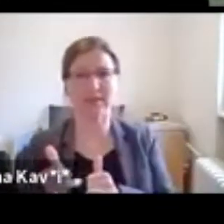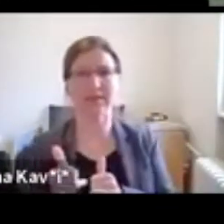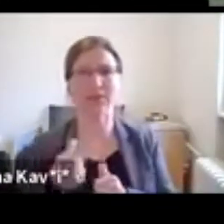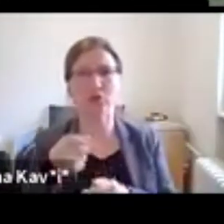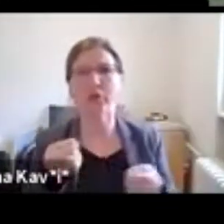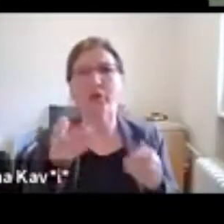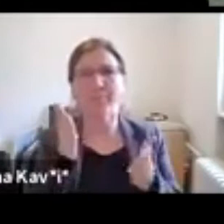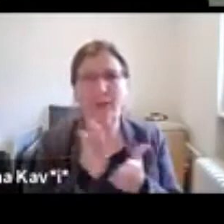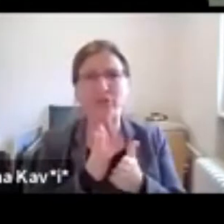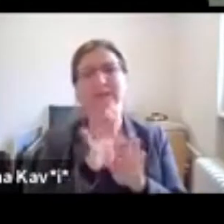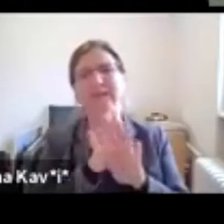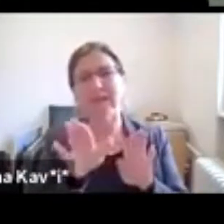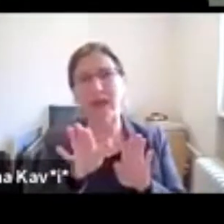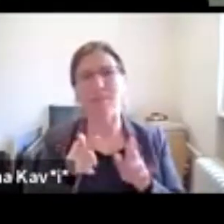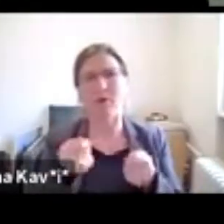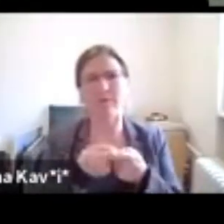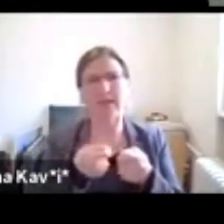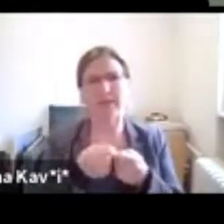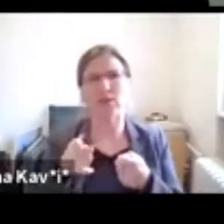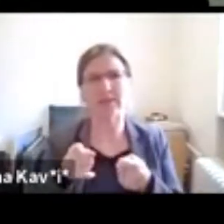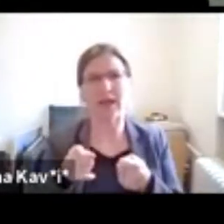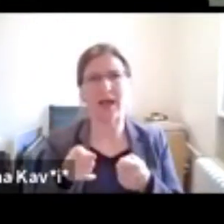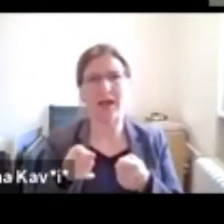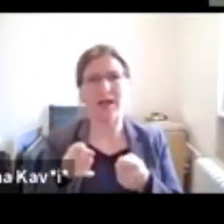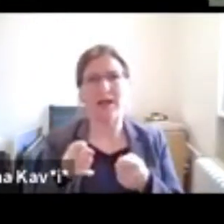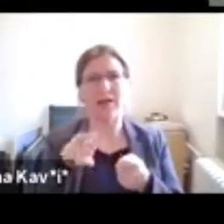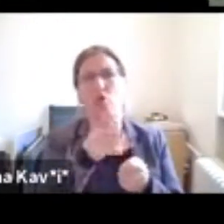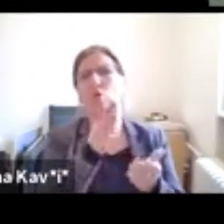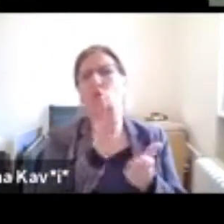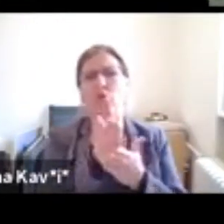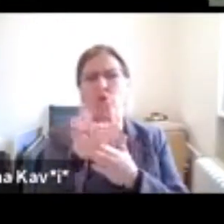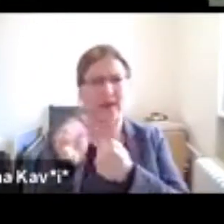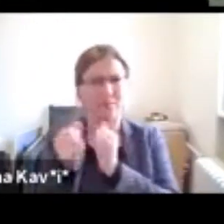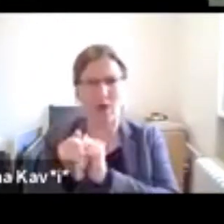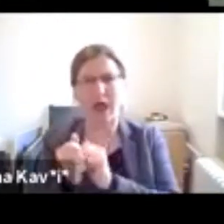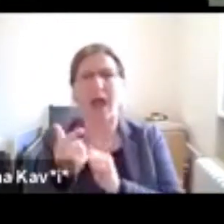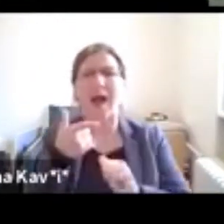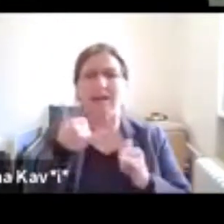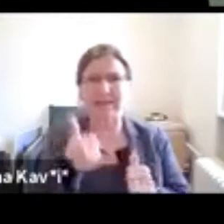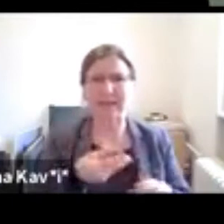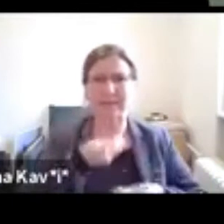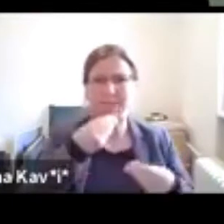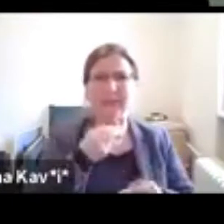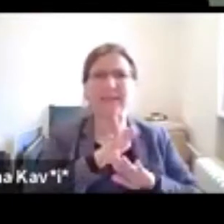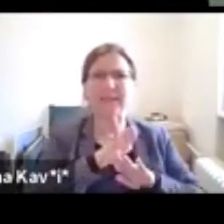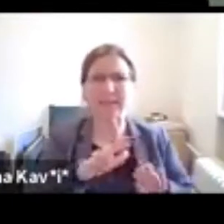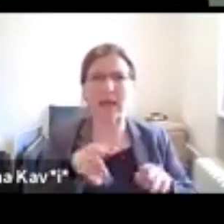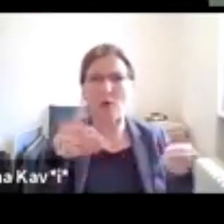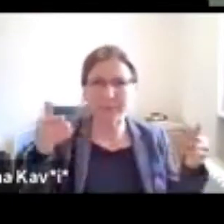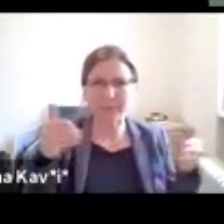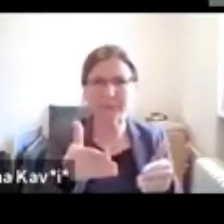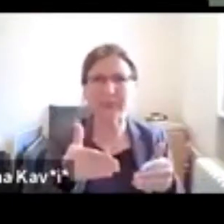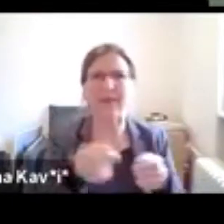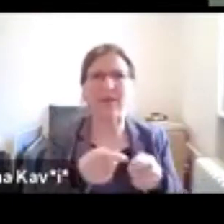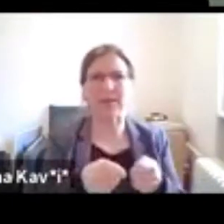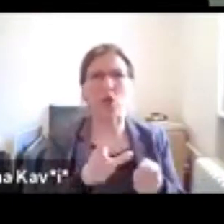samo, po debelim navodnicima samo, to je glavni sada aspekt, a to je COVID-19. Frane, što nam